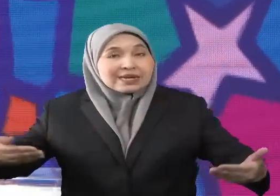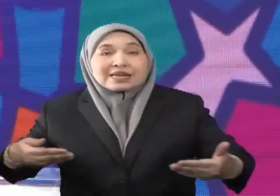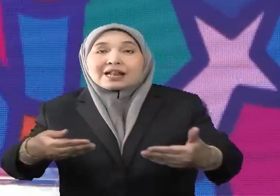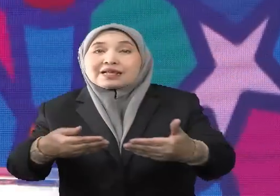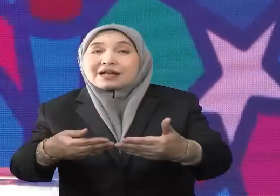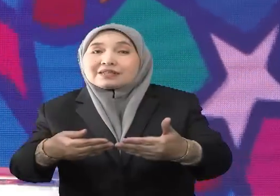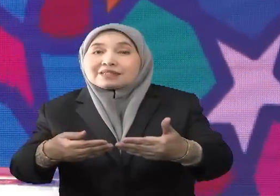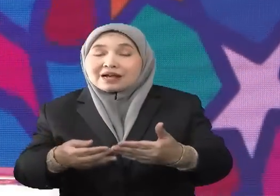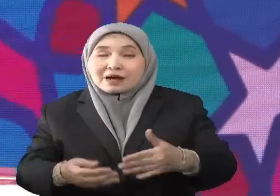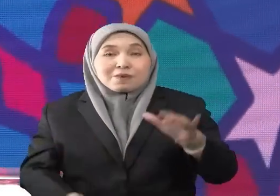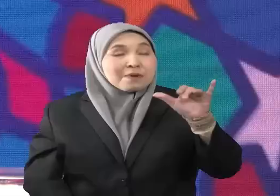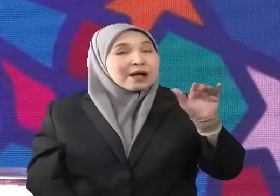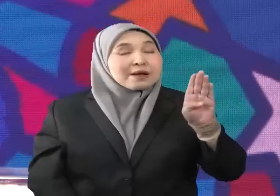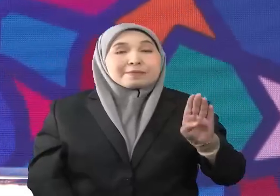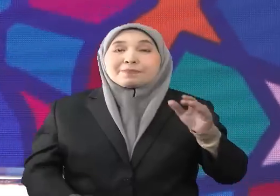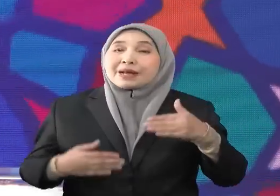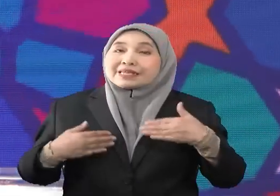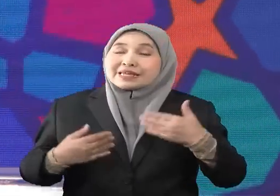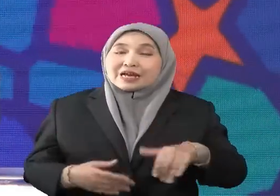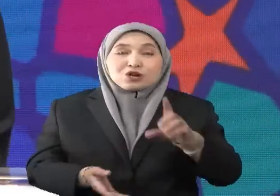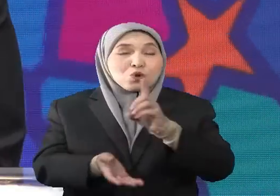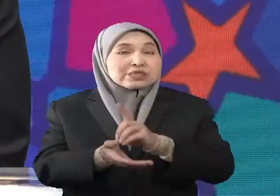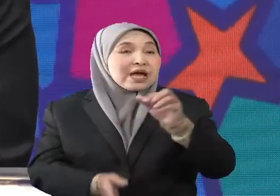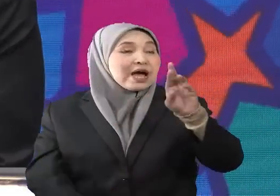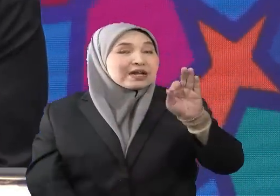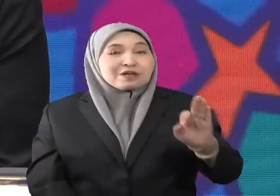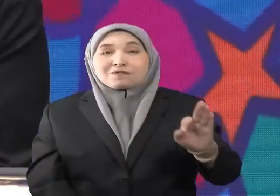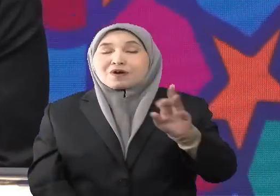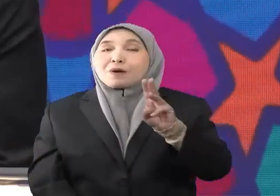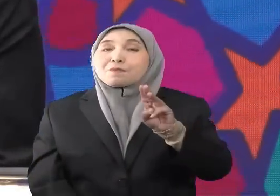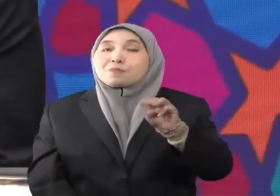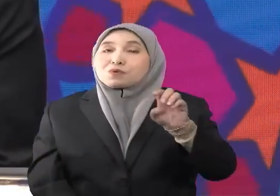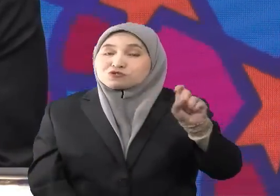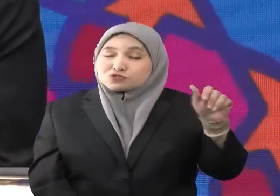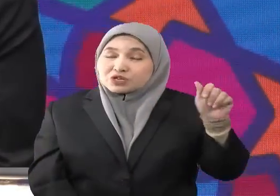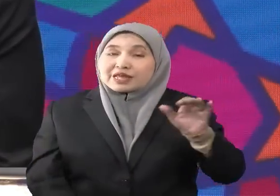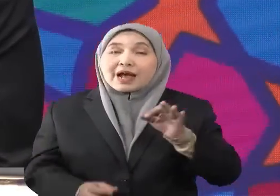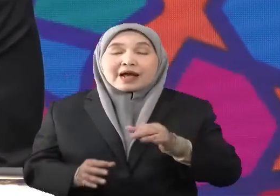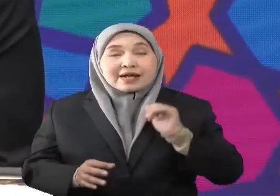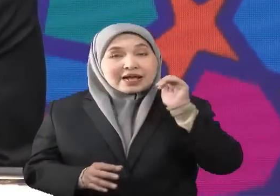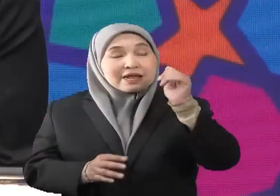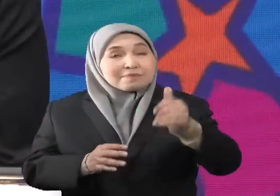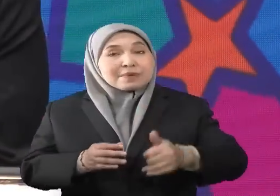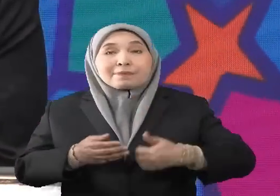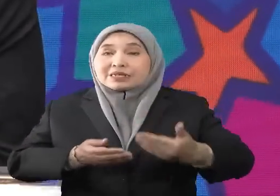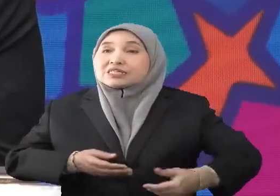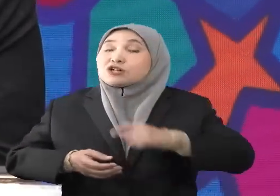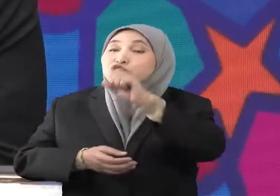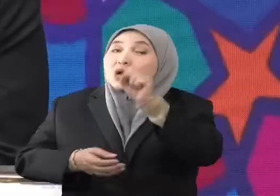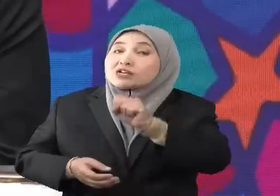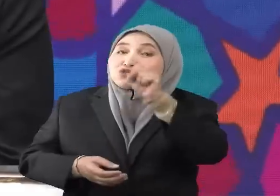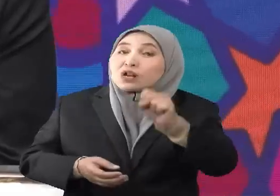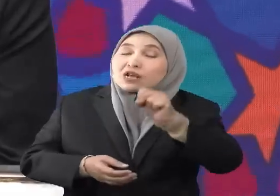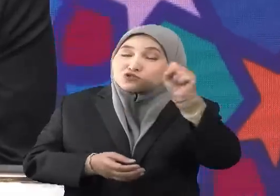yang berbahagia dokter Arif musuh atas aku Hose kita yang akan mengajukan soal dan demi soal dan